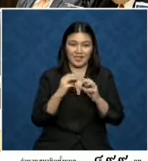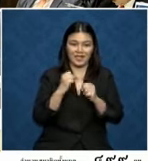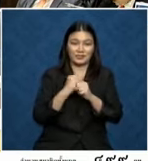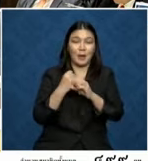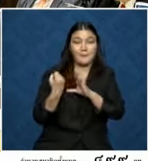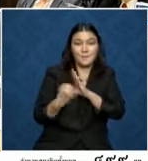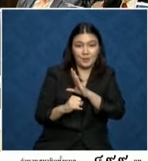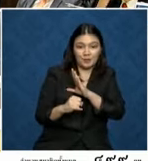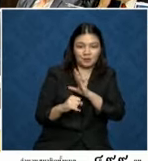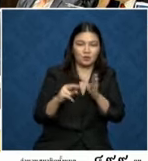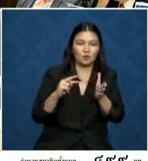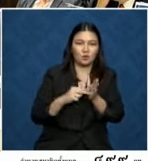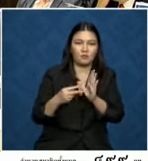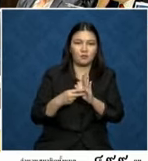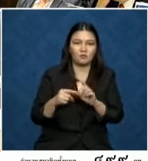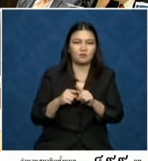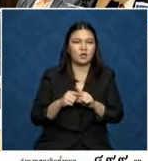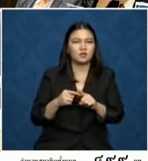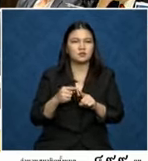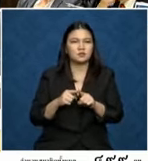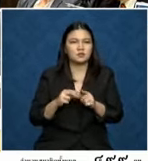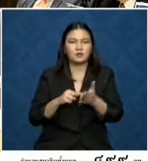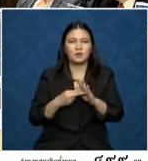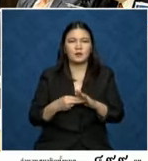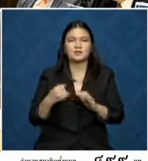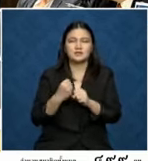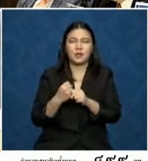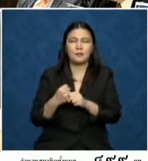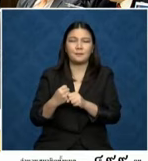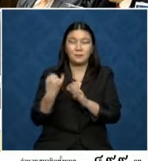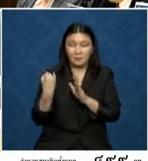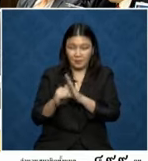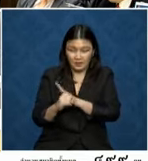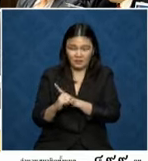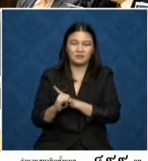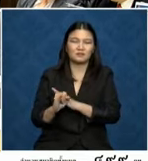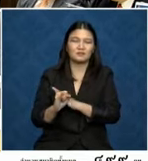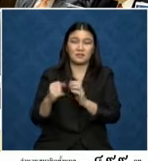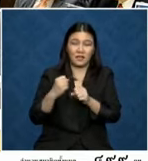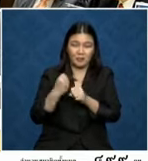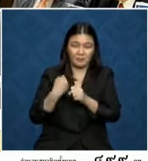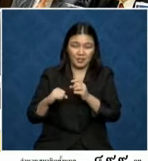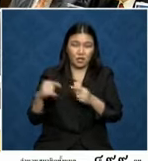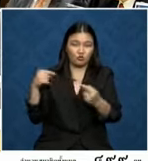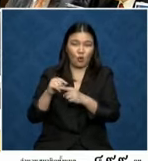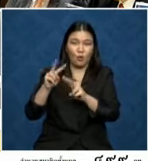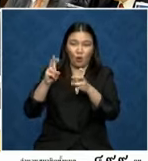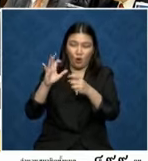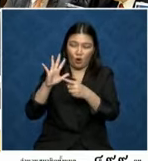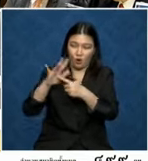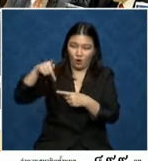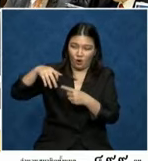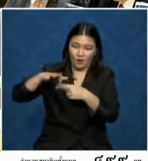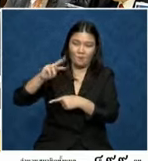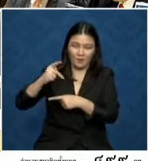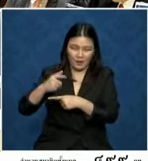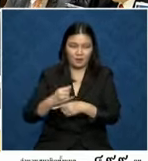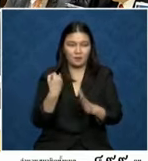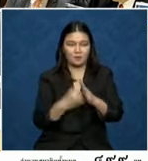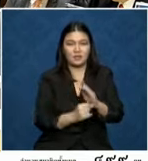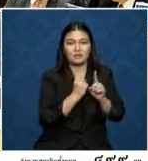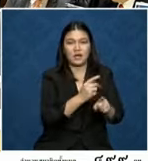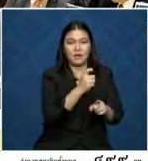ย่อมไม่สมควรได้รับโทษทางคดีอาญาด้วยซึ่งไม่สอดคล้องกับบทบัญญัติรัฐธรรมนูญและกติการะหว่าง